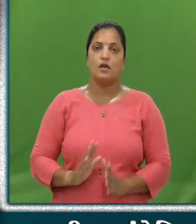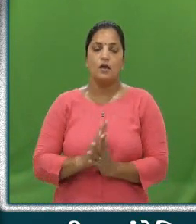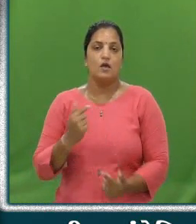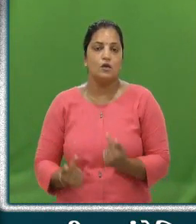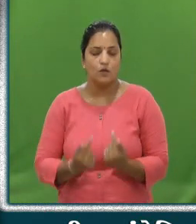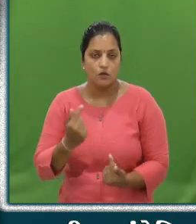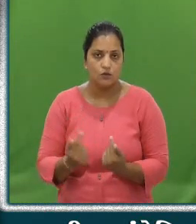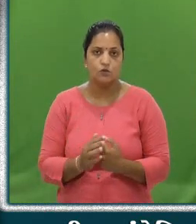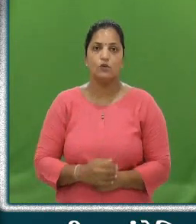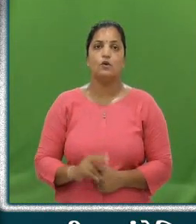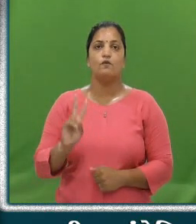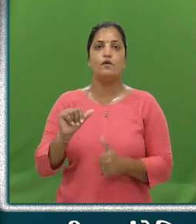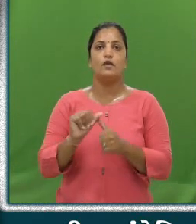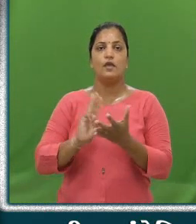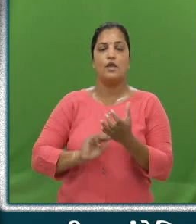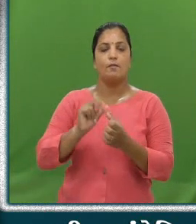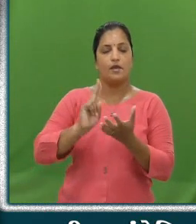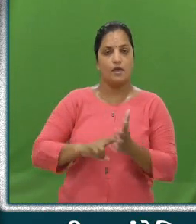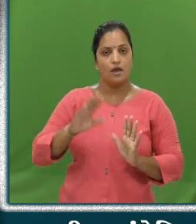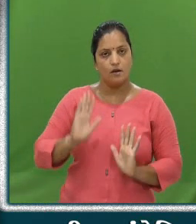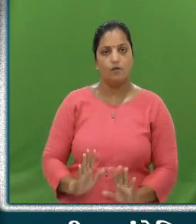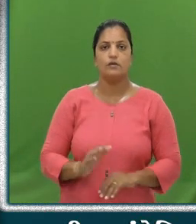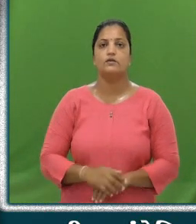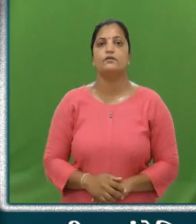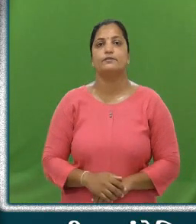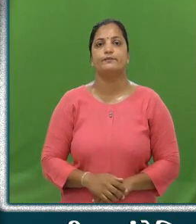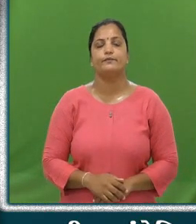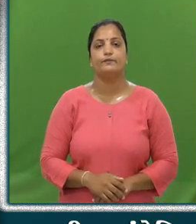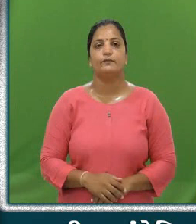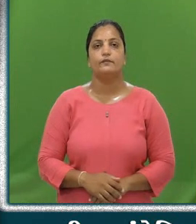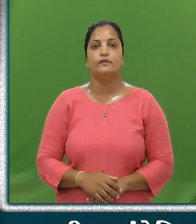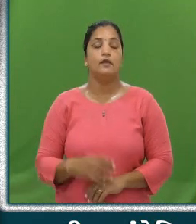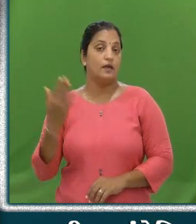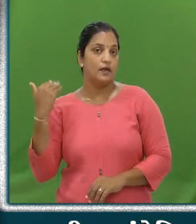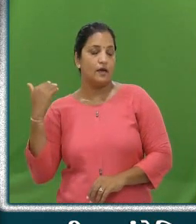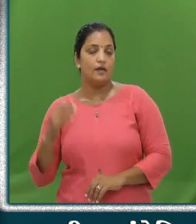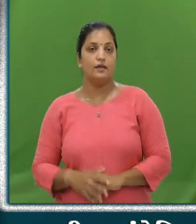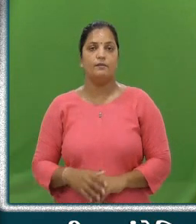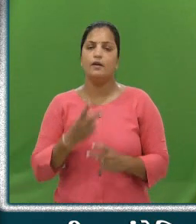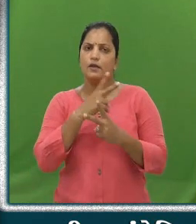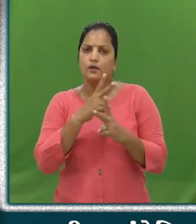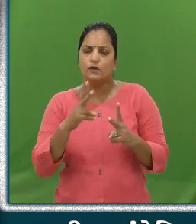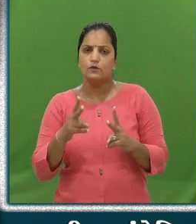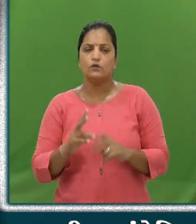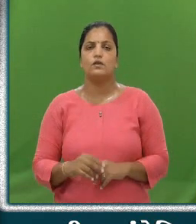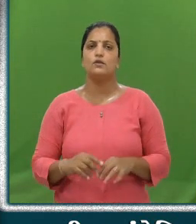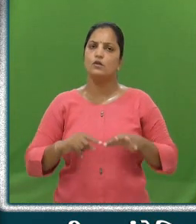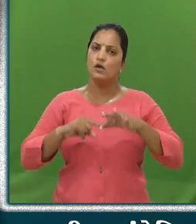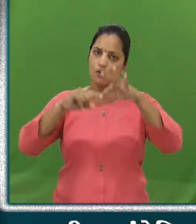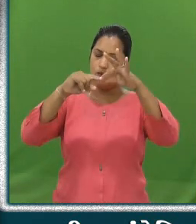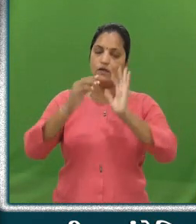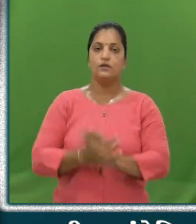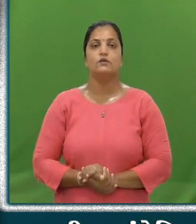જે છે આ રીતે વામન પણ થઈ શકે છે અને ઊંચા પણ થઈ શકે છે એટલે ગઈકાલે આપણે જોયા હતા જુદા જુદા જે લક્ષણો જે